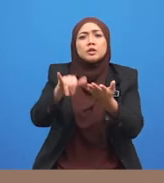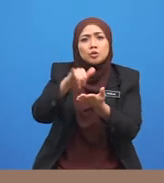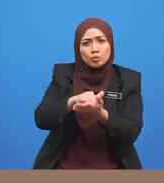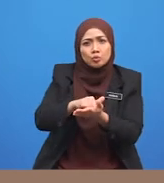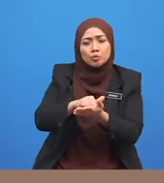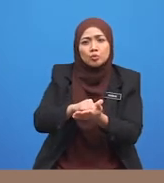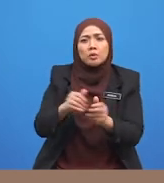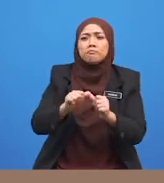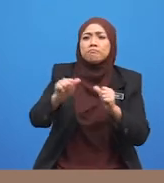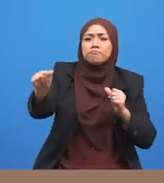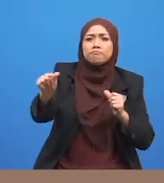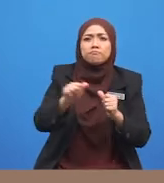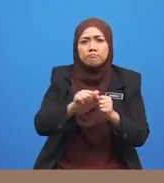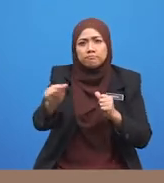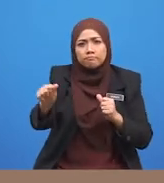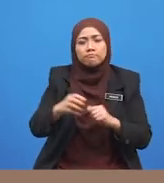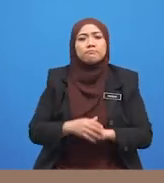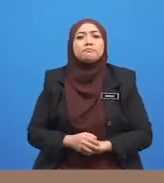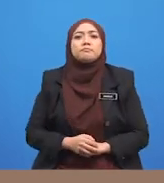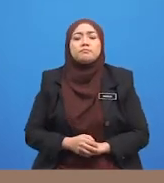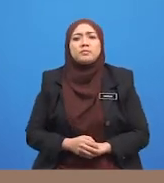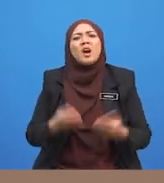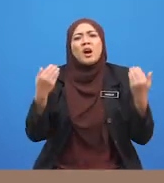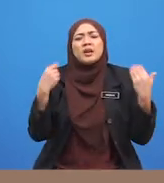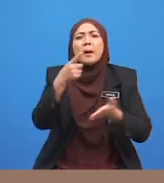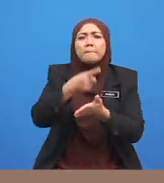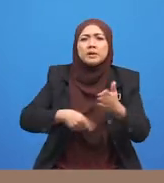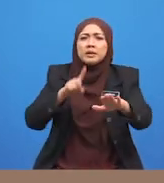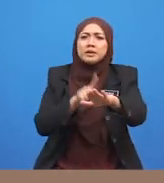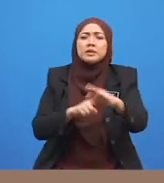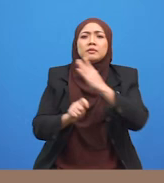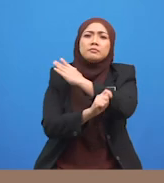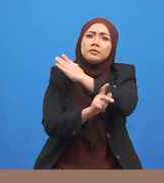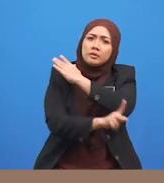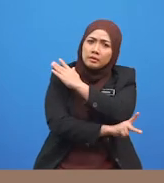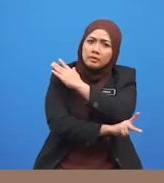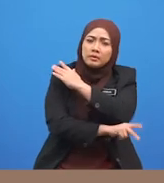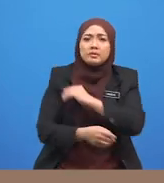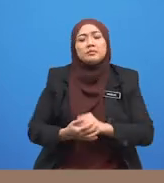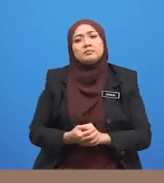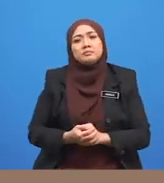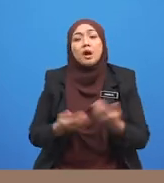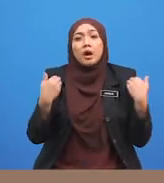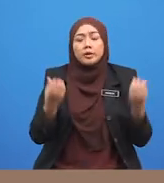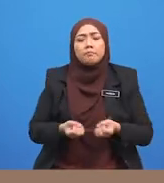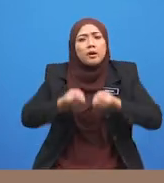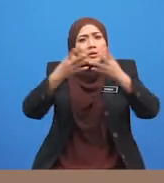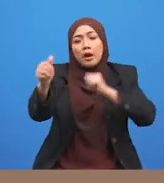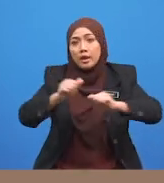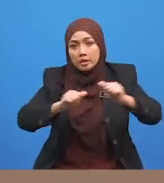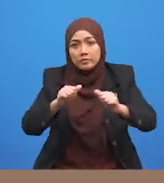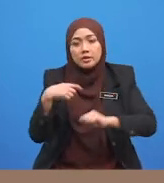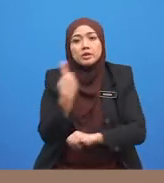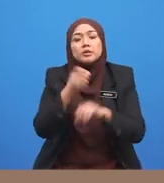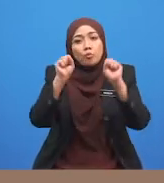dari tempat kita. Ada apakah di Tasik Kenyek? Ada banyak aktiviti yang boleh